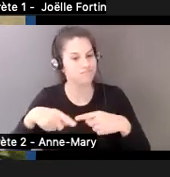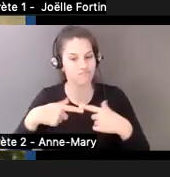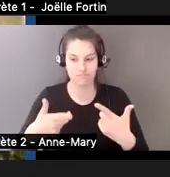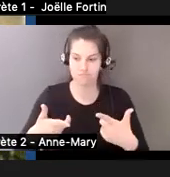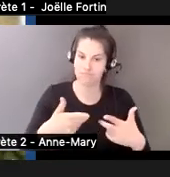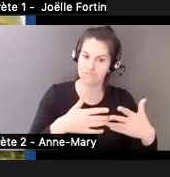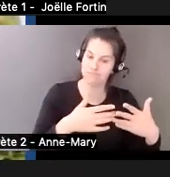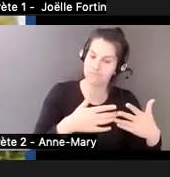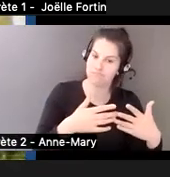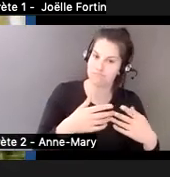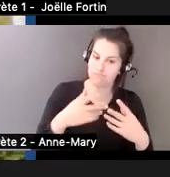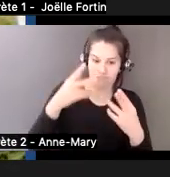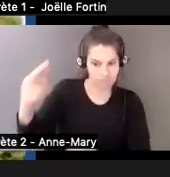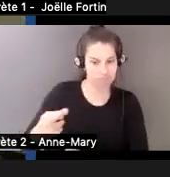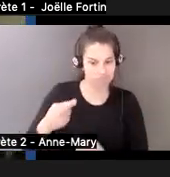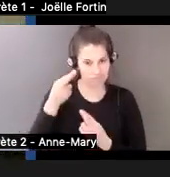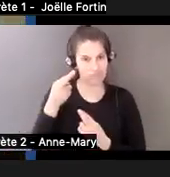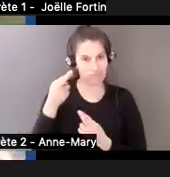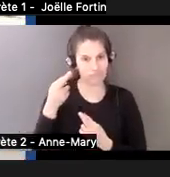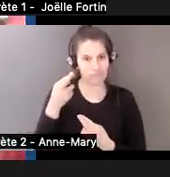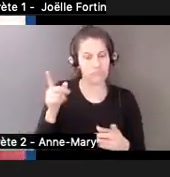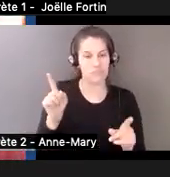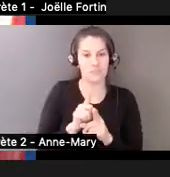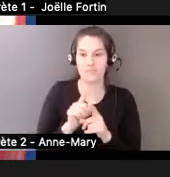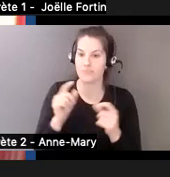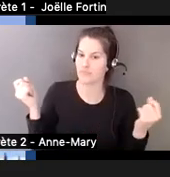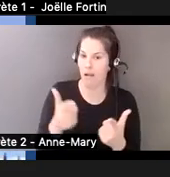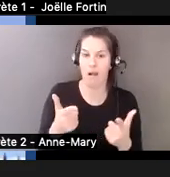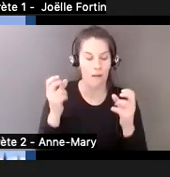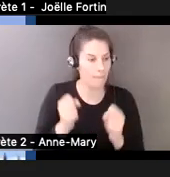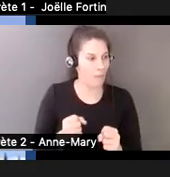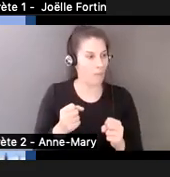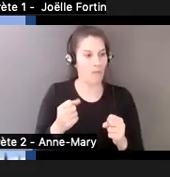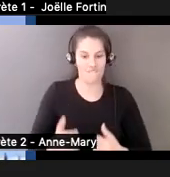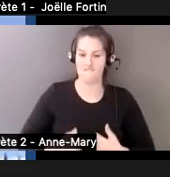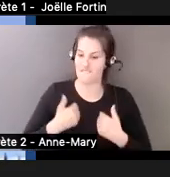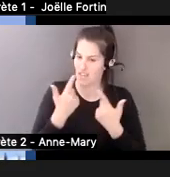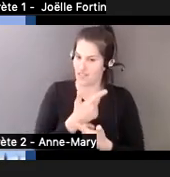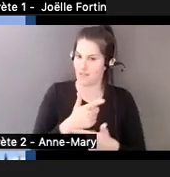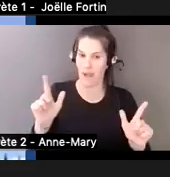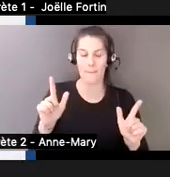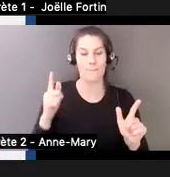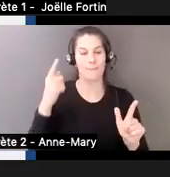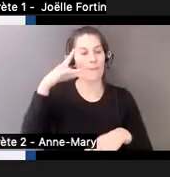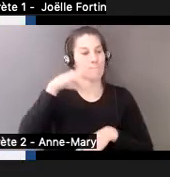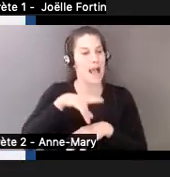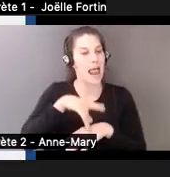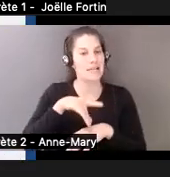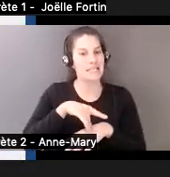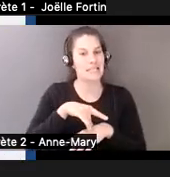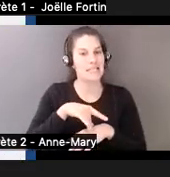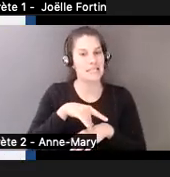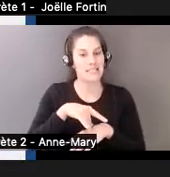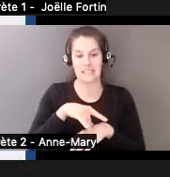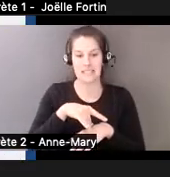respectée jusqu'au bout. Et ainsi, tout le monde pourra vivre librement et le poids de la maladie aura